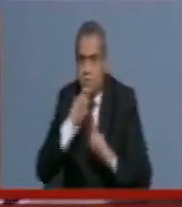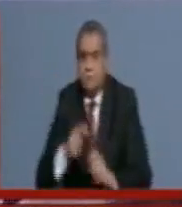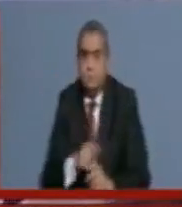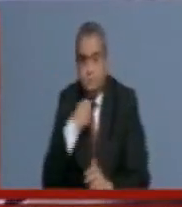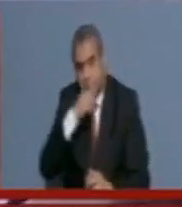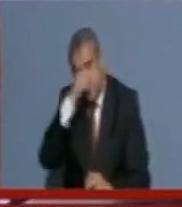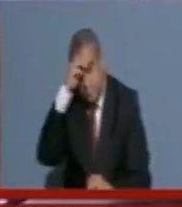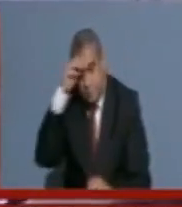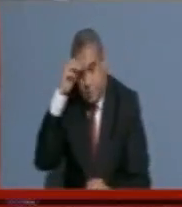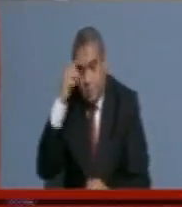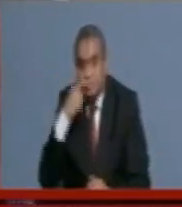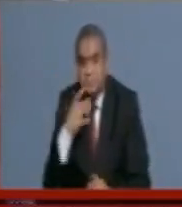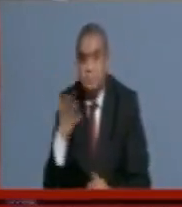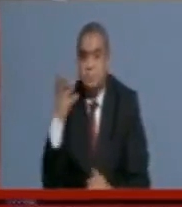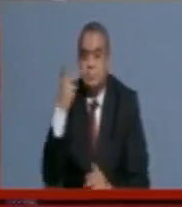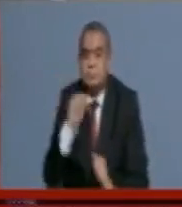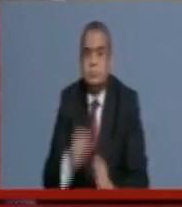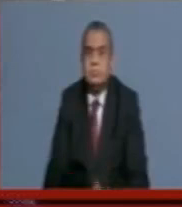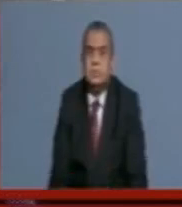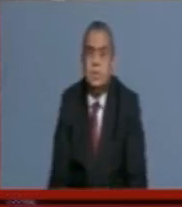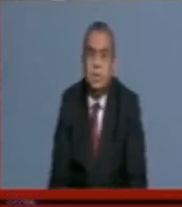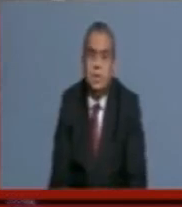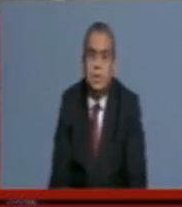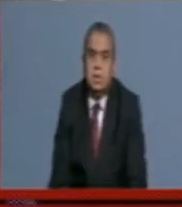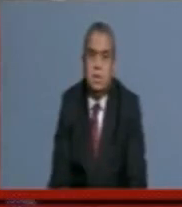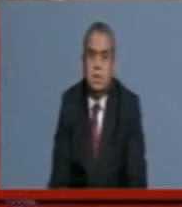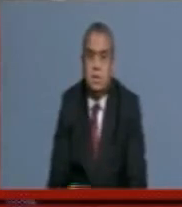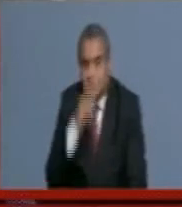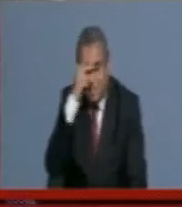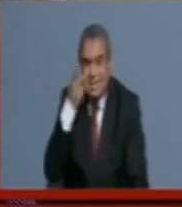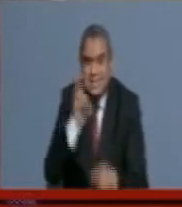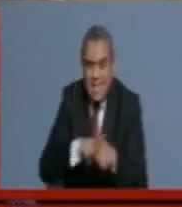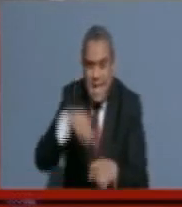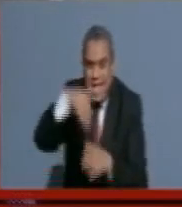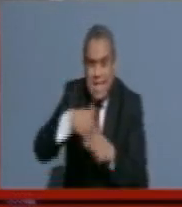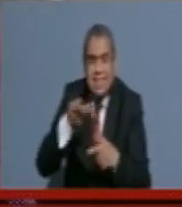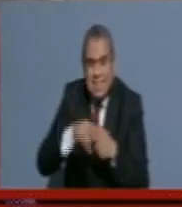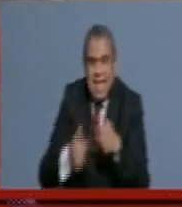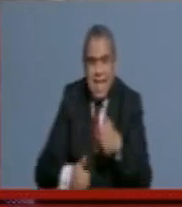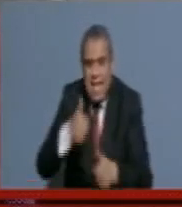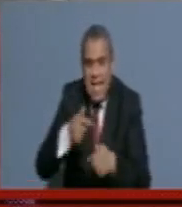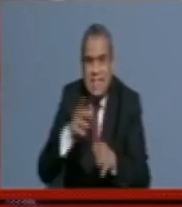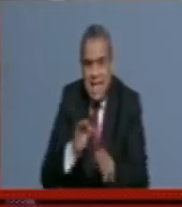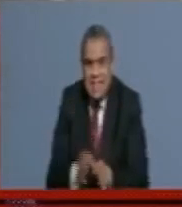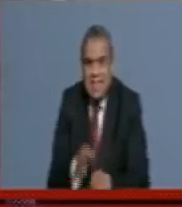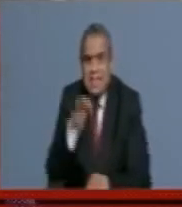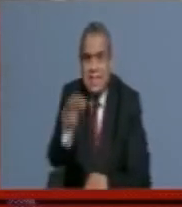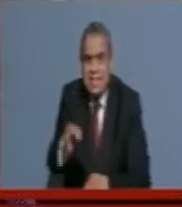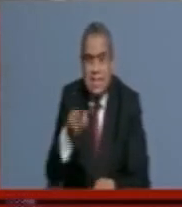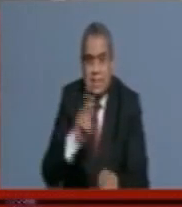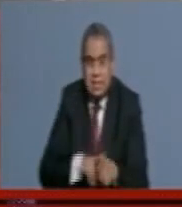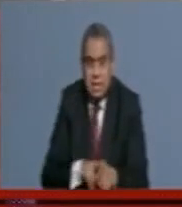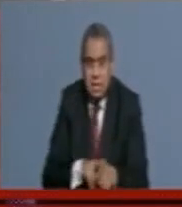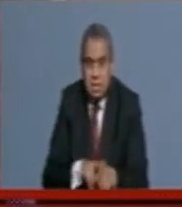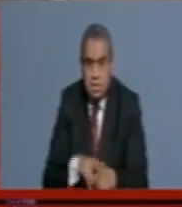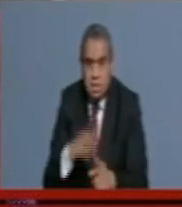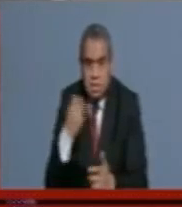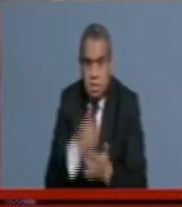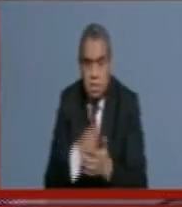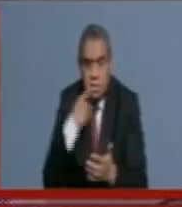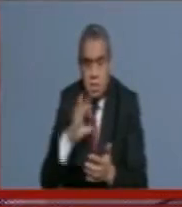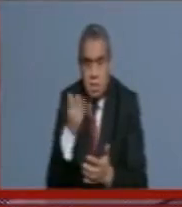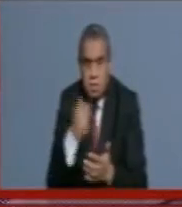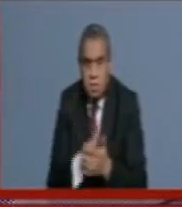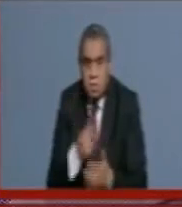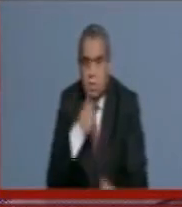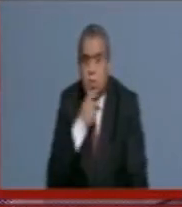لو النتيجة ما فيهاش إعادة، يعني أو مش ما فيهاش إعادة، ايه انت تنتظروا ليه الإعلان